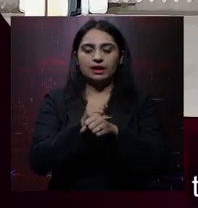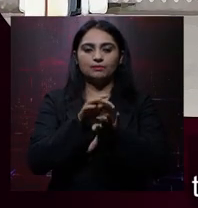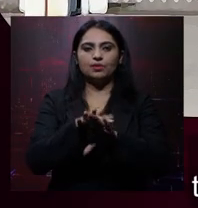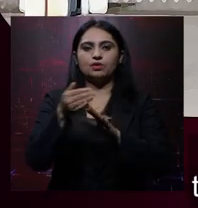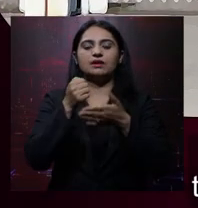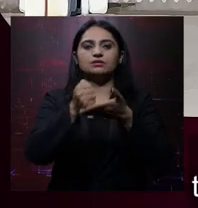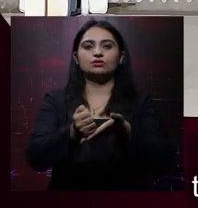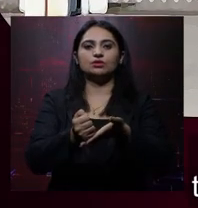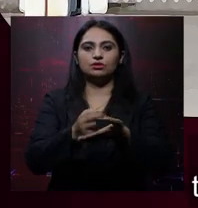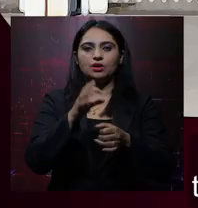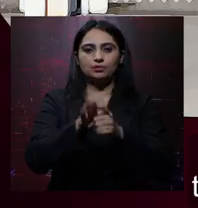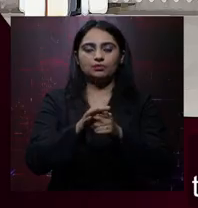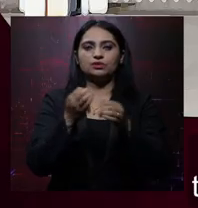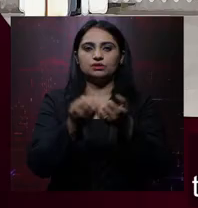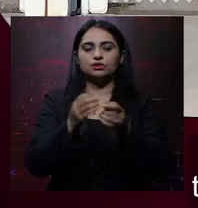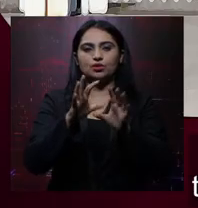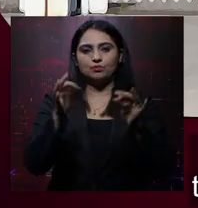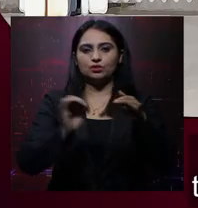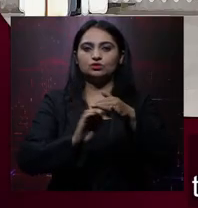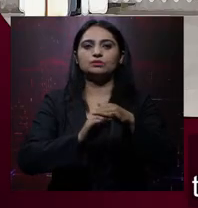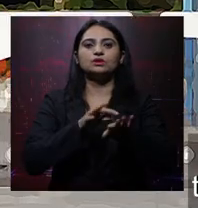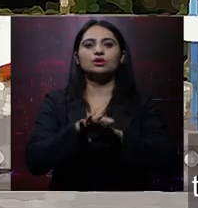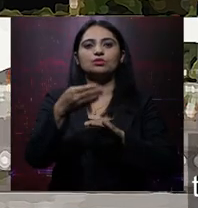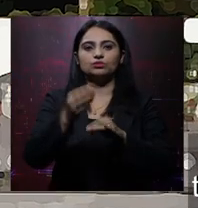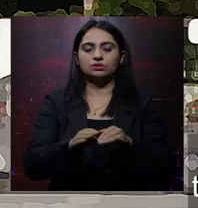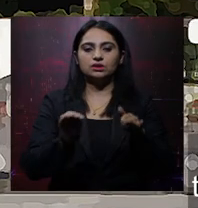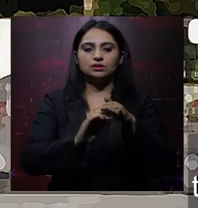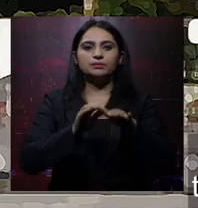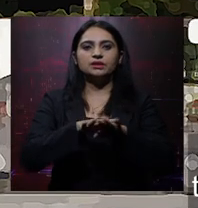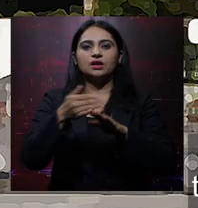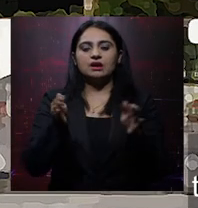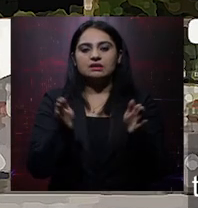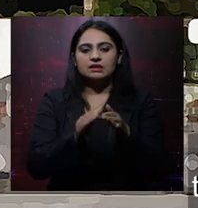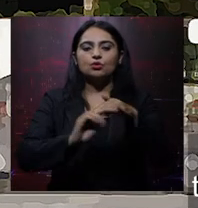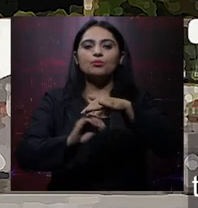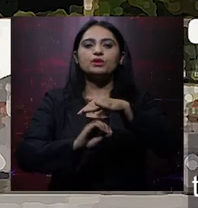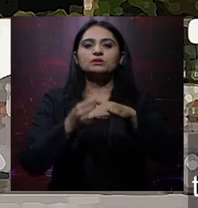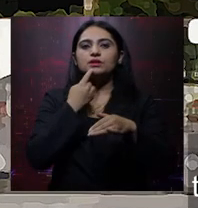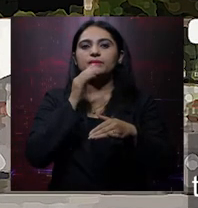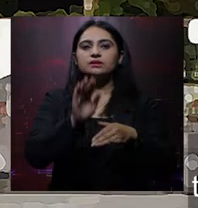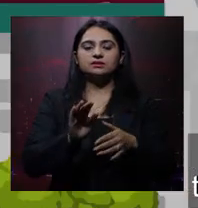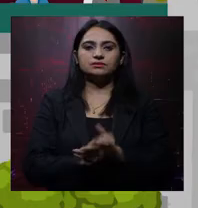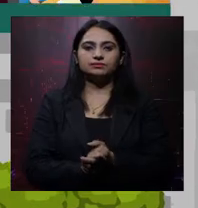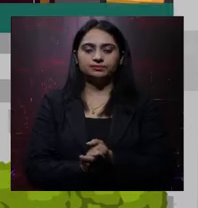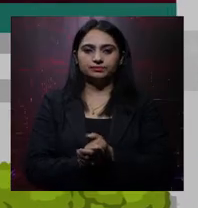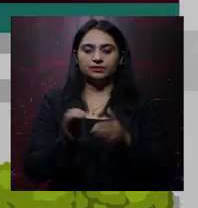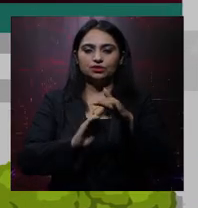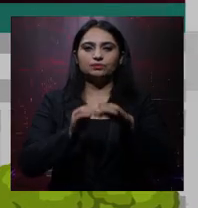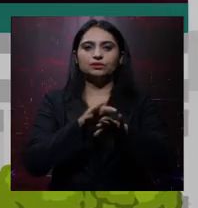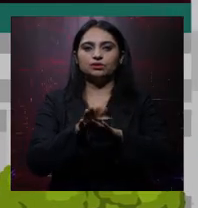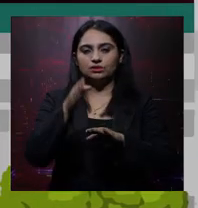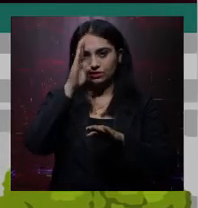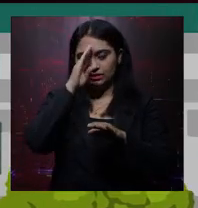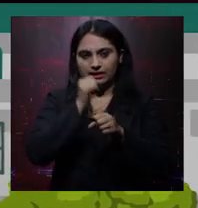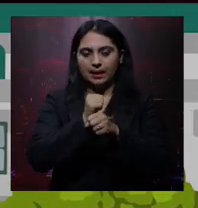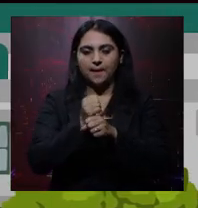कामहरूलाई सहयोग र व्यवस्थित गर्न विभिन्न समितिहरू रहेका हुन्छन्। समितिहरूलाई मिनी पार्लियामेन्ट भनिन्छ। समितिहरूले